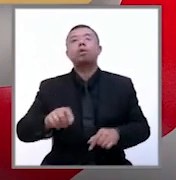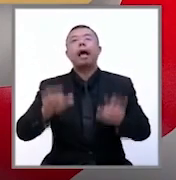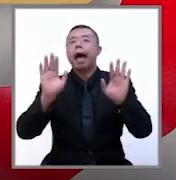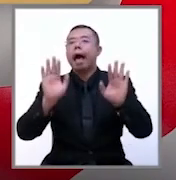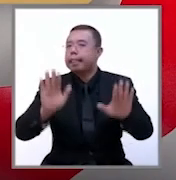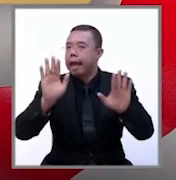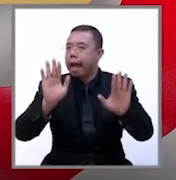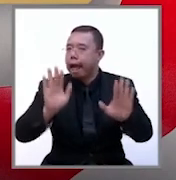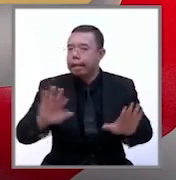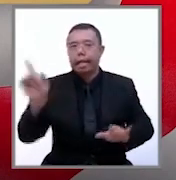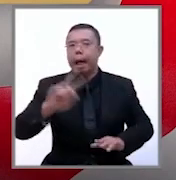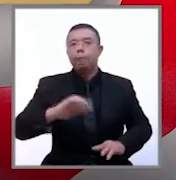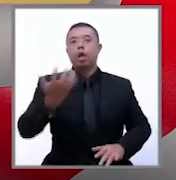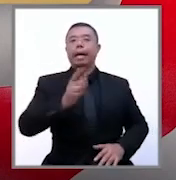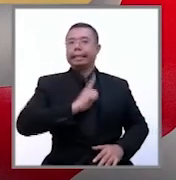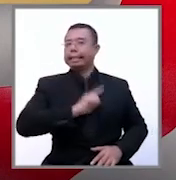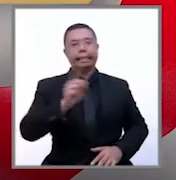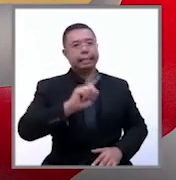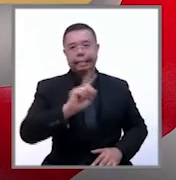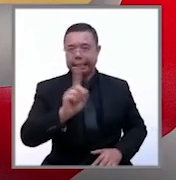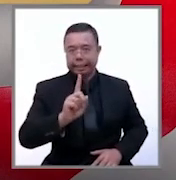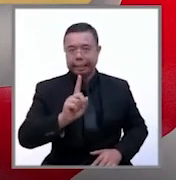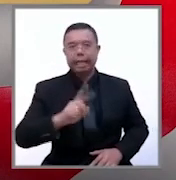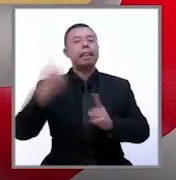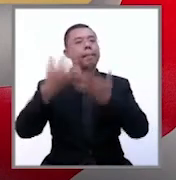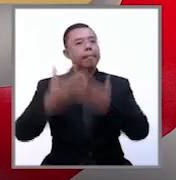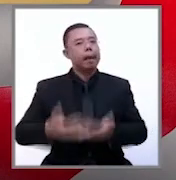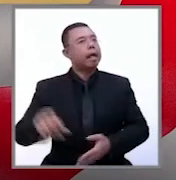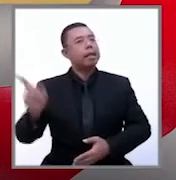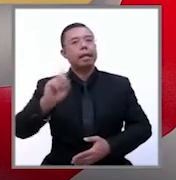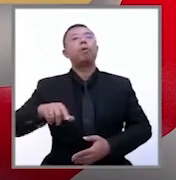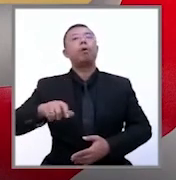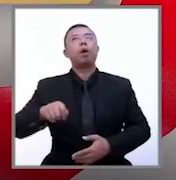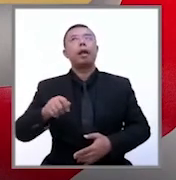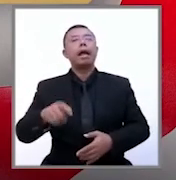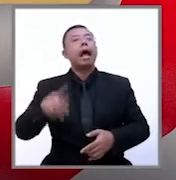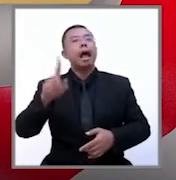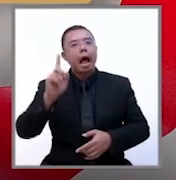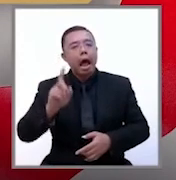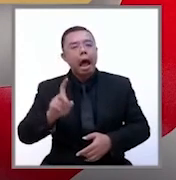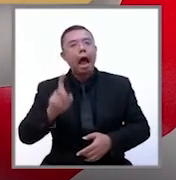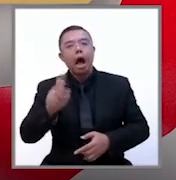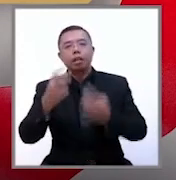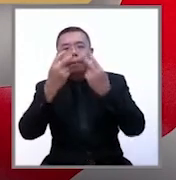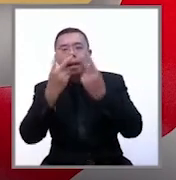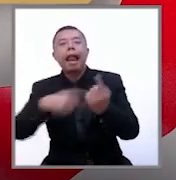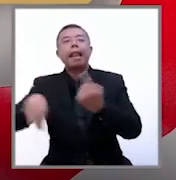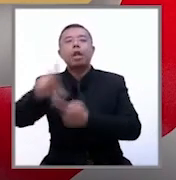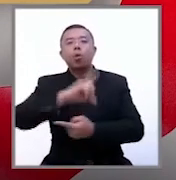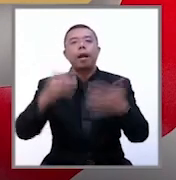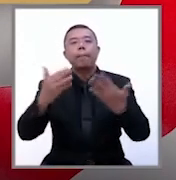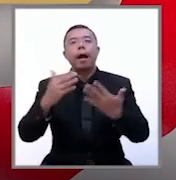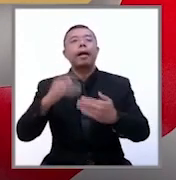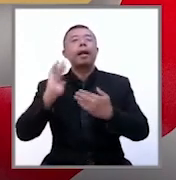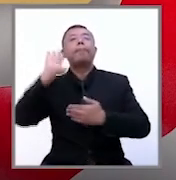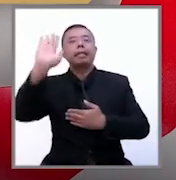tidak sewenang-wenang bahkan yang lebih parah lagi tidak mempertimbangkan lingkungan dan keberlanjutan